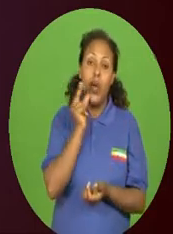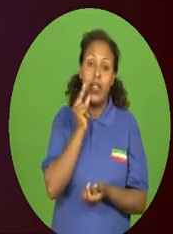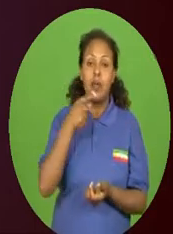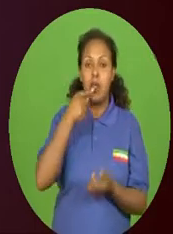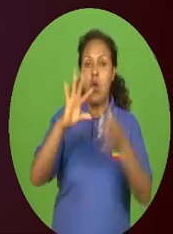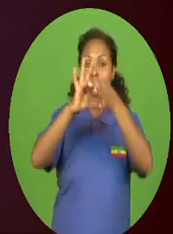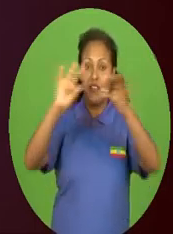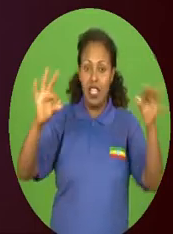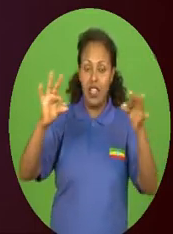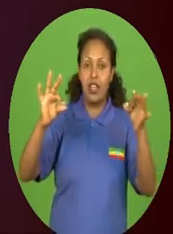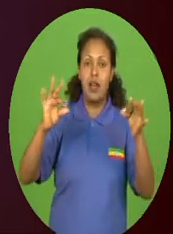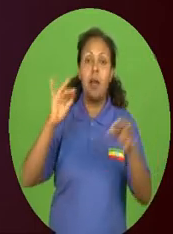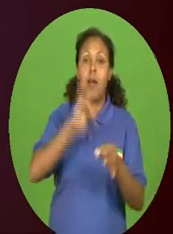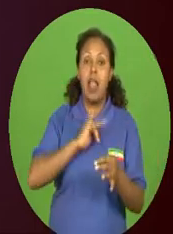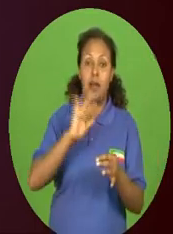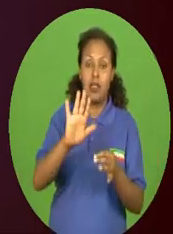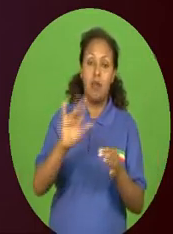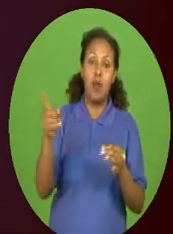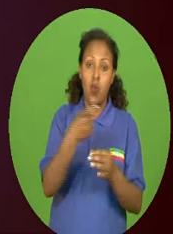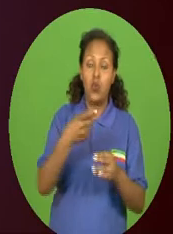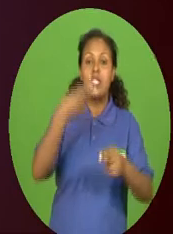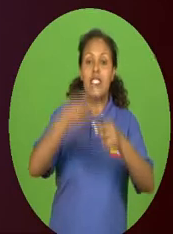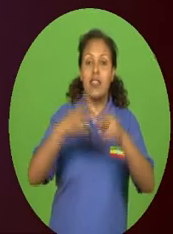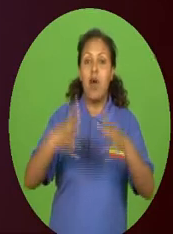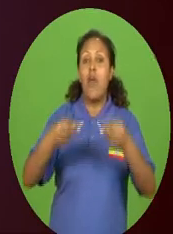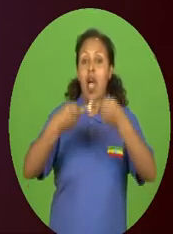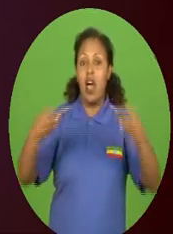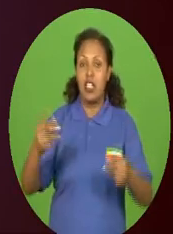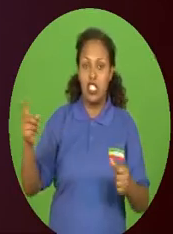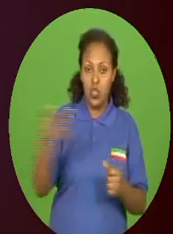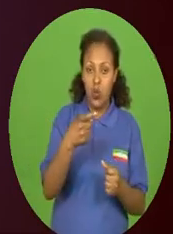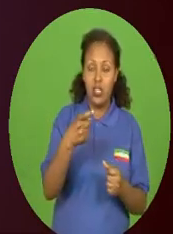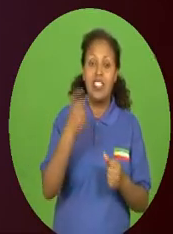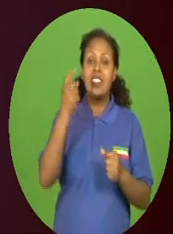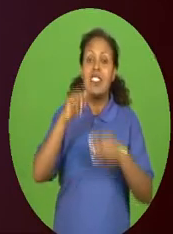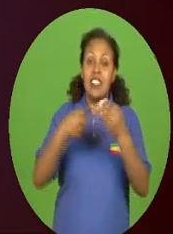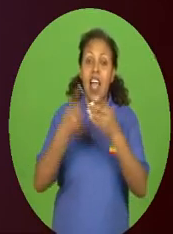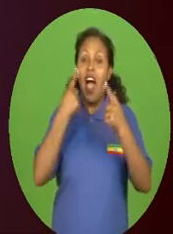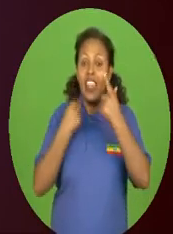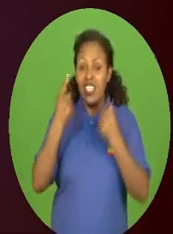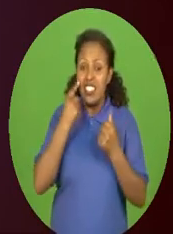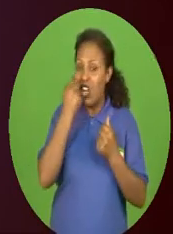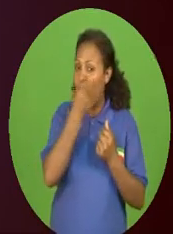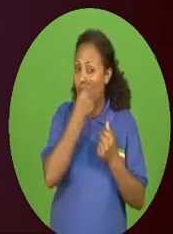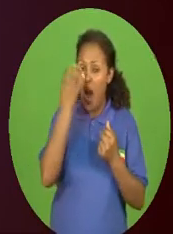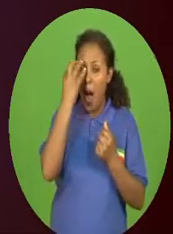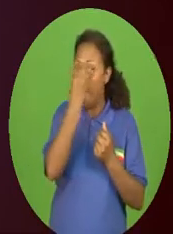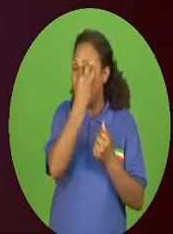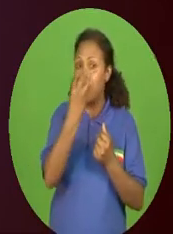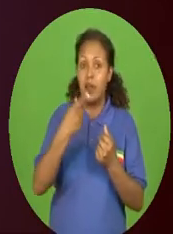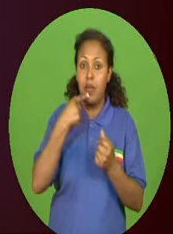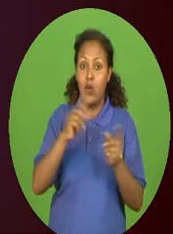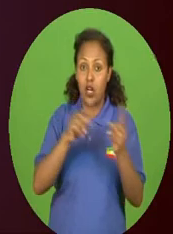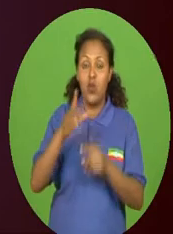ብሩክታዊት የሚለው የአረፍተ ነገሩ ባለቤት በመሆኑ ስማዊ ሐረግ ሲሆን ስላለቀሰች አይኗ